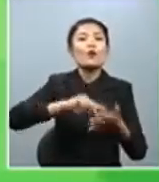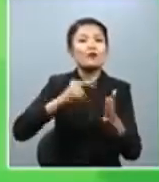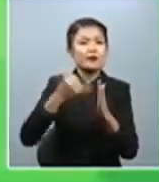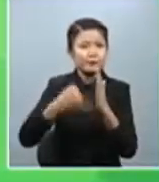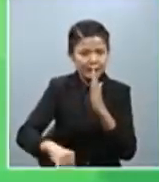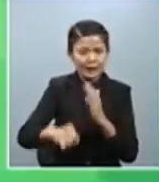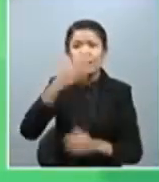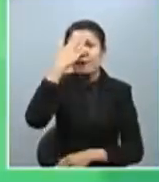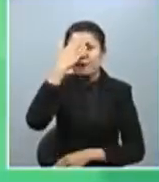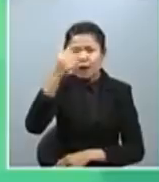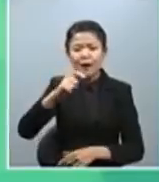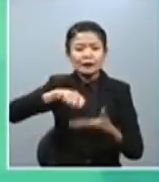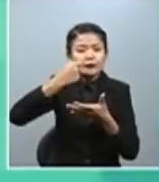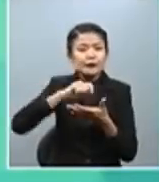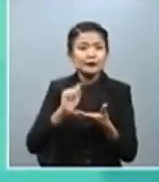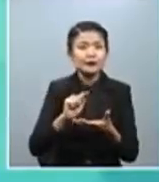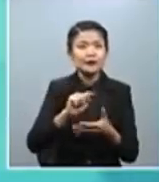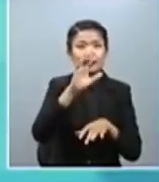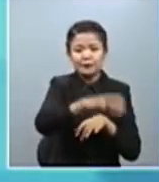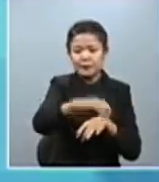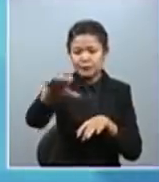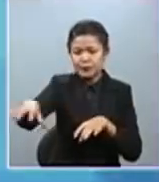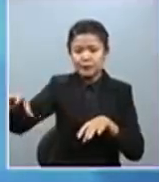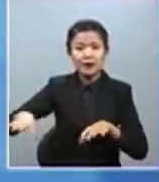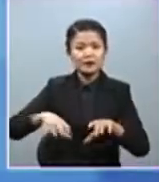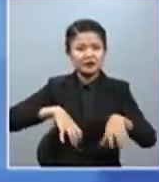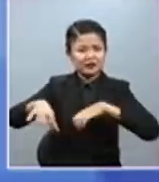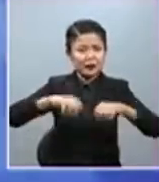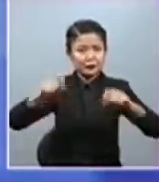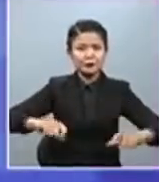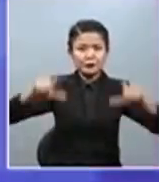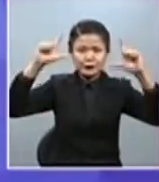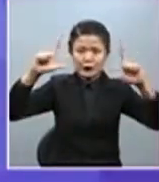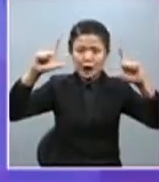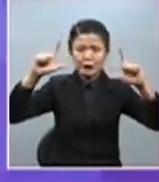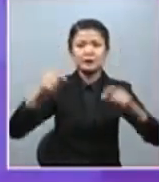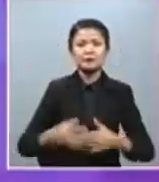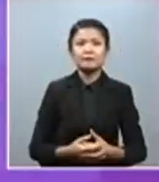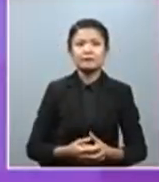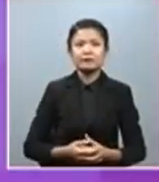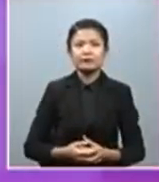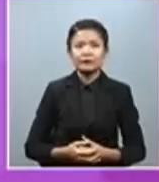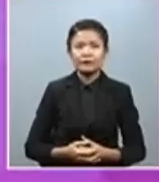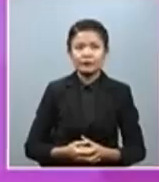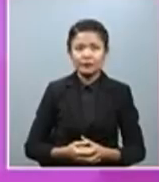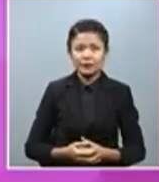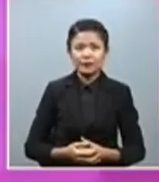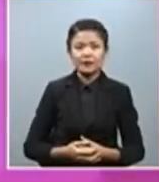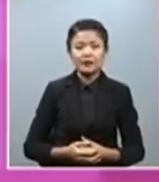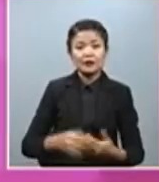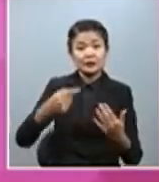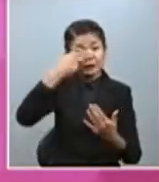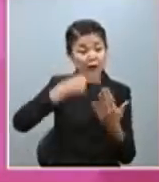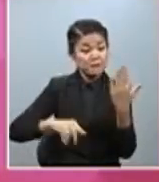ไม่มีมหกรรมอาหารที่ไหนที่จะจัดเฉพาะอาหารที่เป็นดาวแบบนี้แล้วรวมกัน2จากทั่วประเทศ ครับ แล้วก็